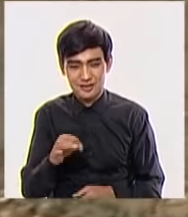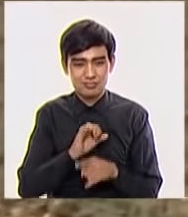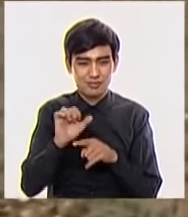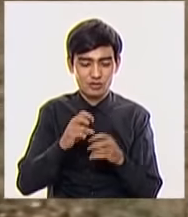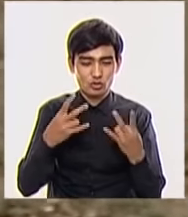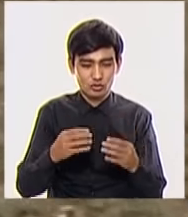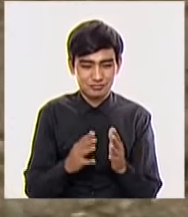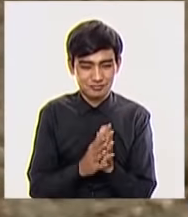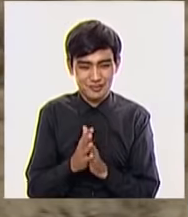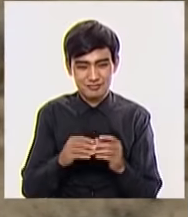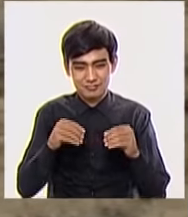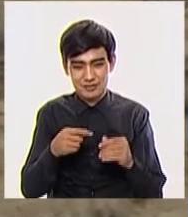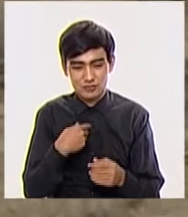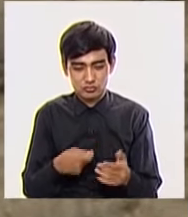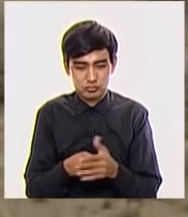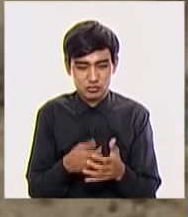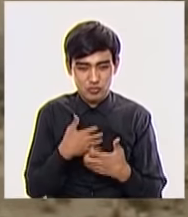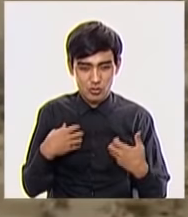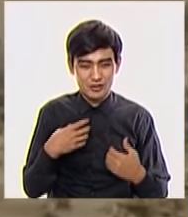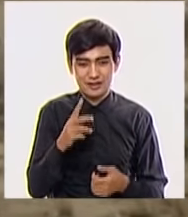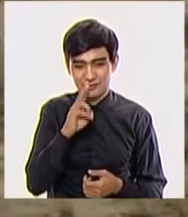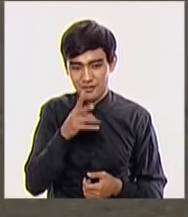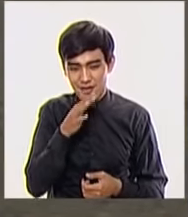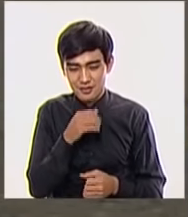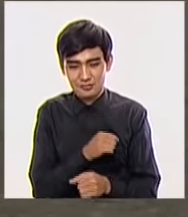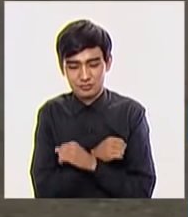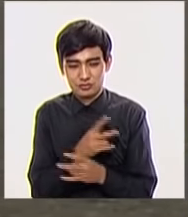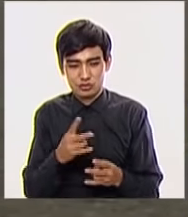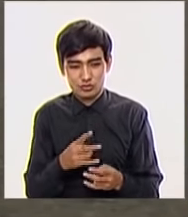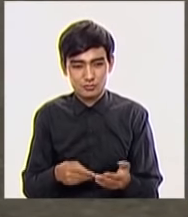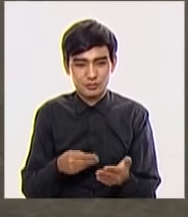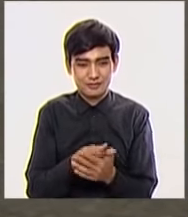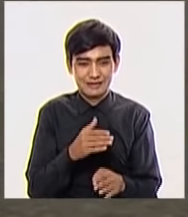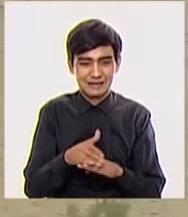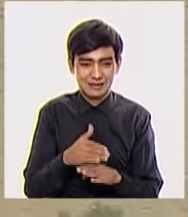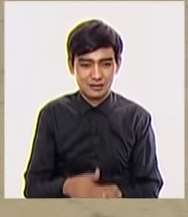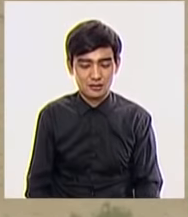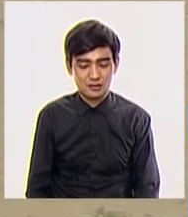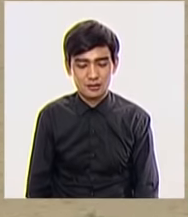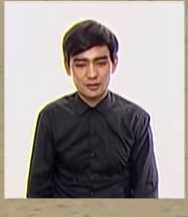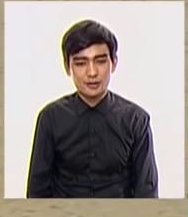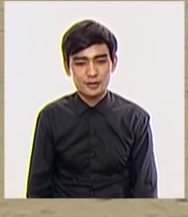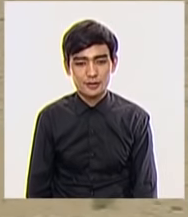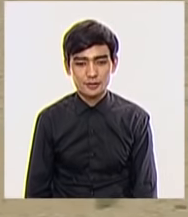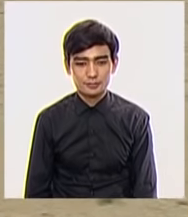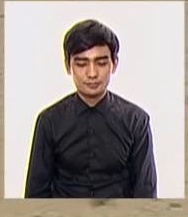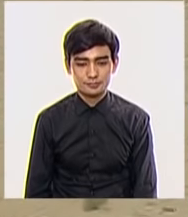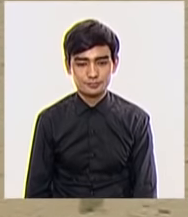чтобы обеспечить кормами скот, и ввести двухлетние каникулы фермерам на выплату кредитов.